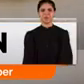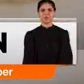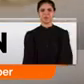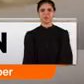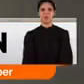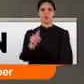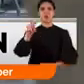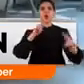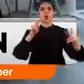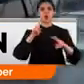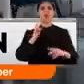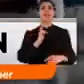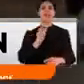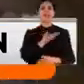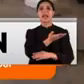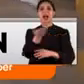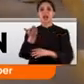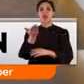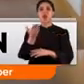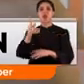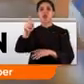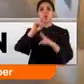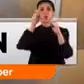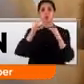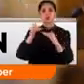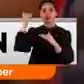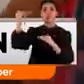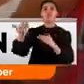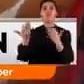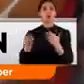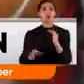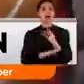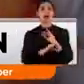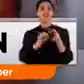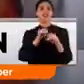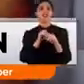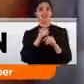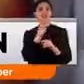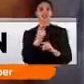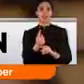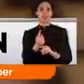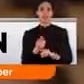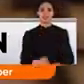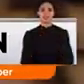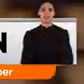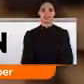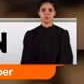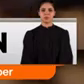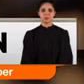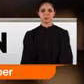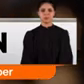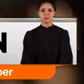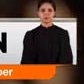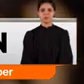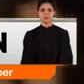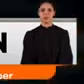Bu restoranda garsonlar mekanın dışında ama hayatın içinde. So the idea came about from James Cameron actually,